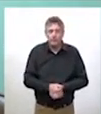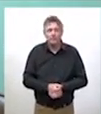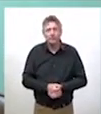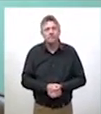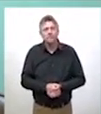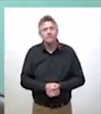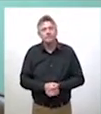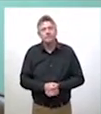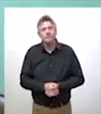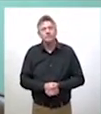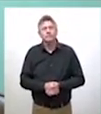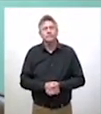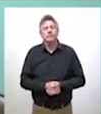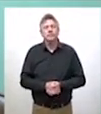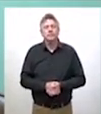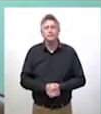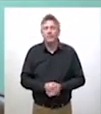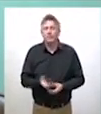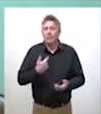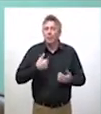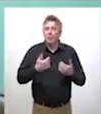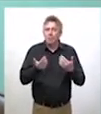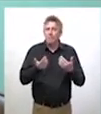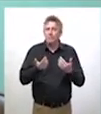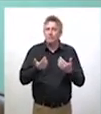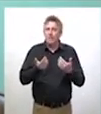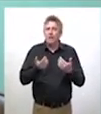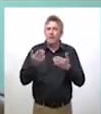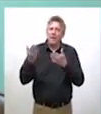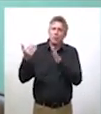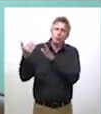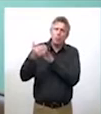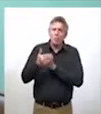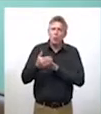Moi, je voudrais revenir sur la demande de transparence qui est faite.